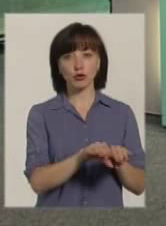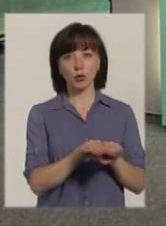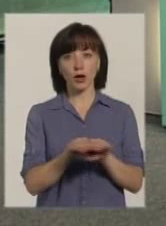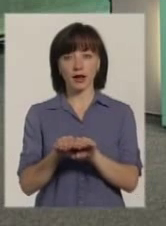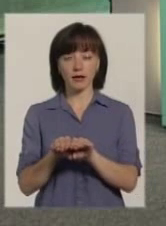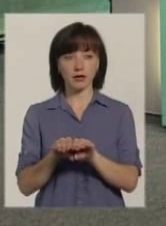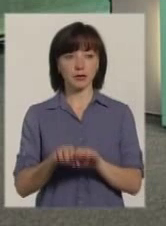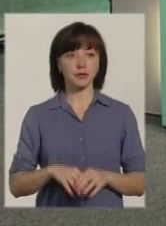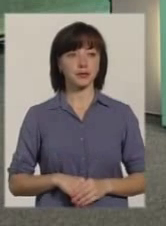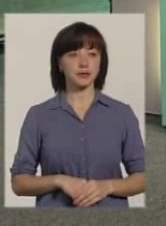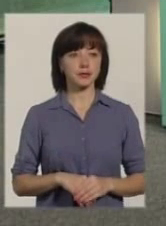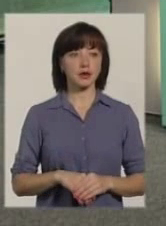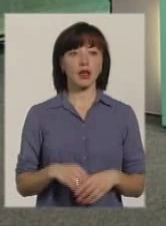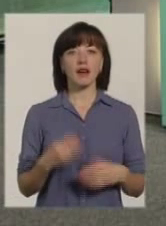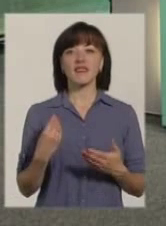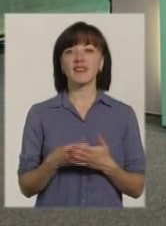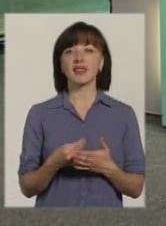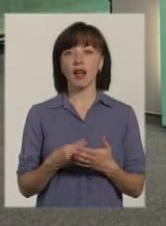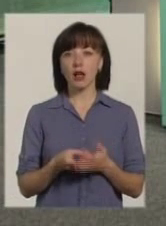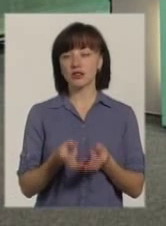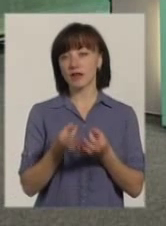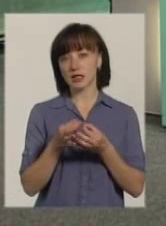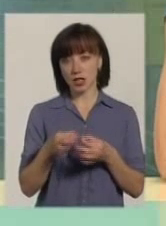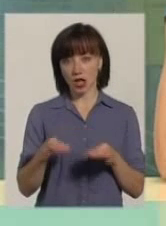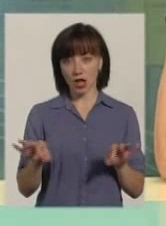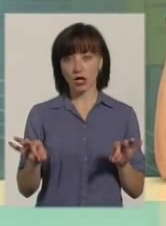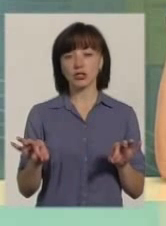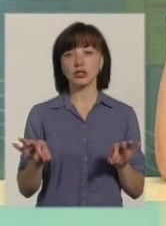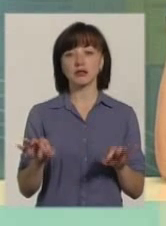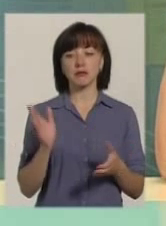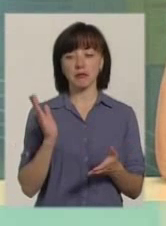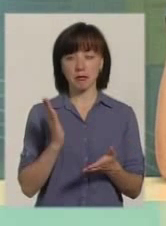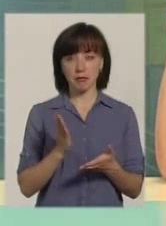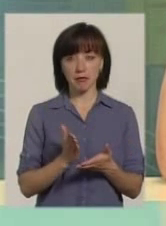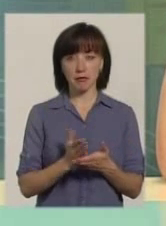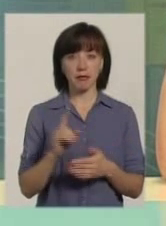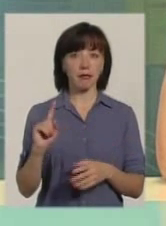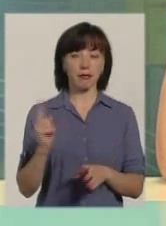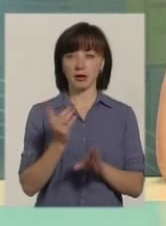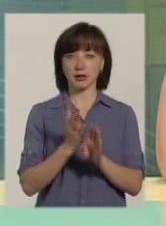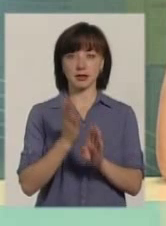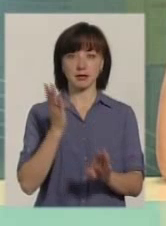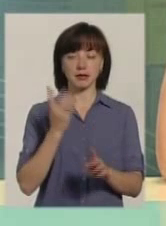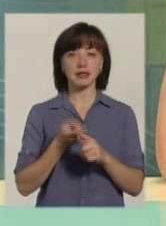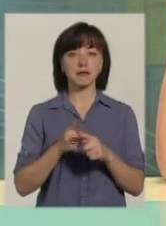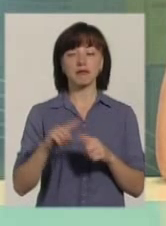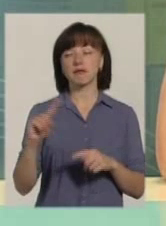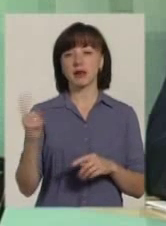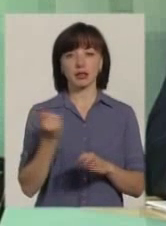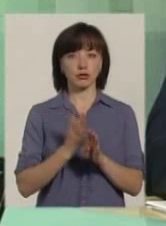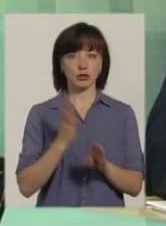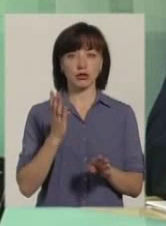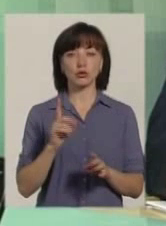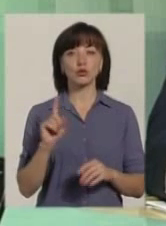далі. Тобто фінансова незалежність, вона фінансова має незалежність теж... це насамперед. Тобто це насамперед. Тому